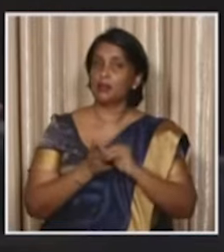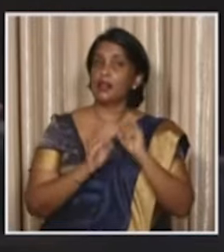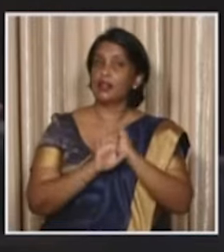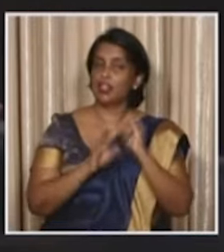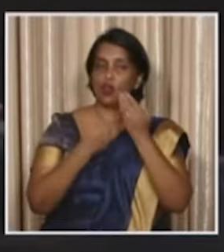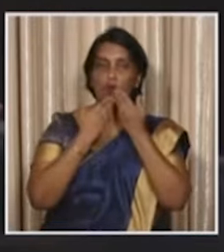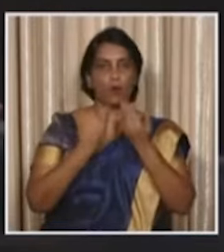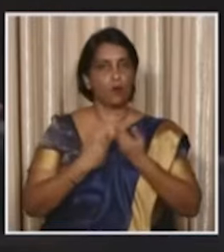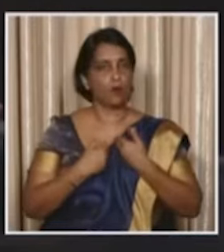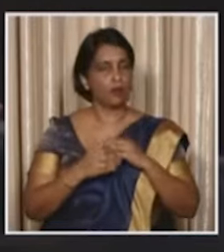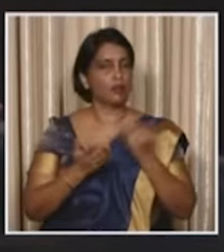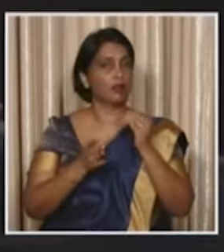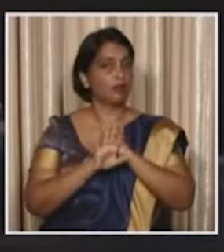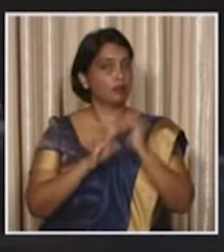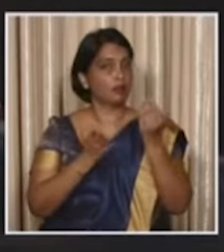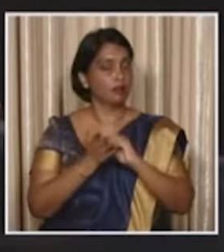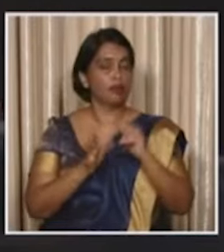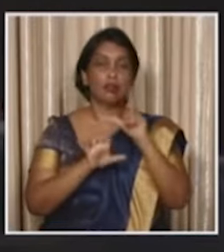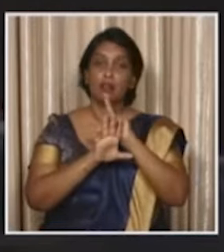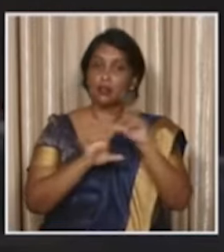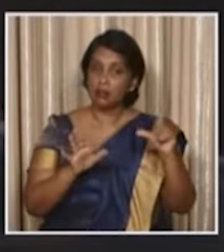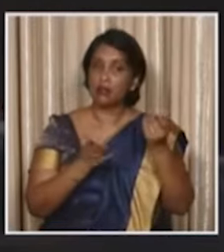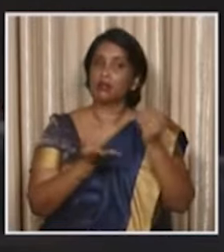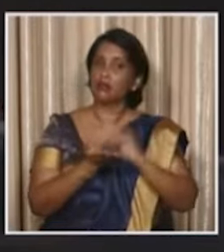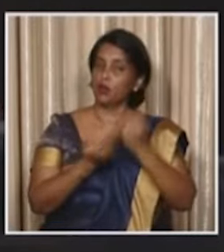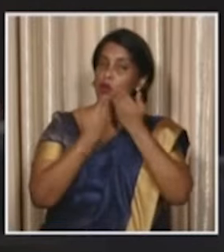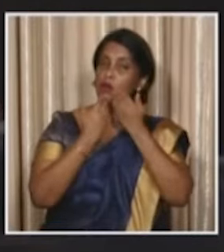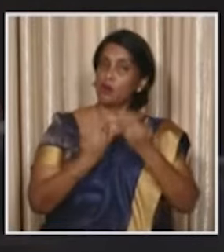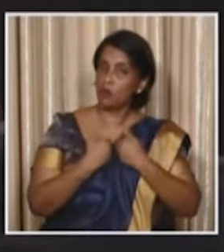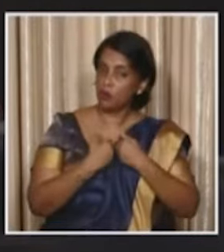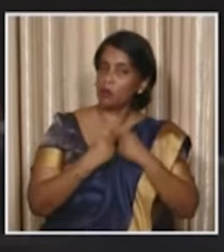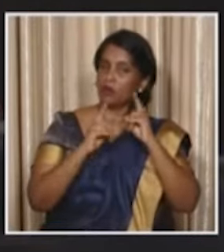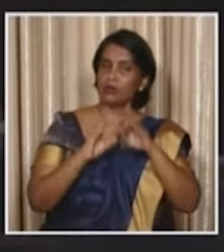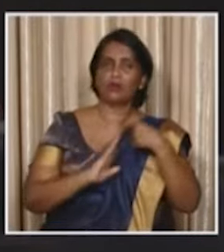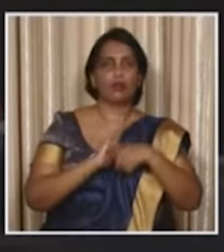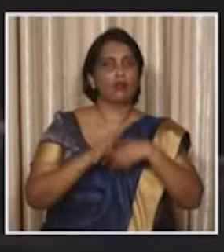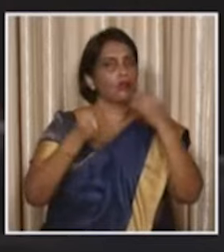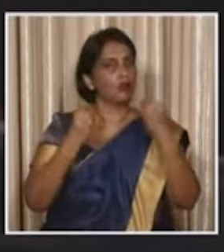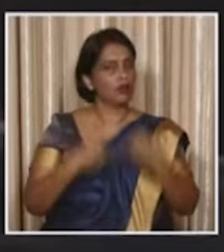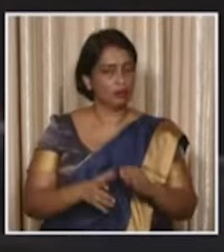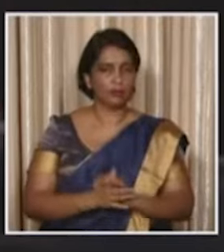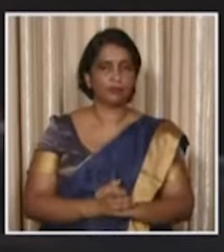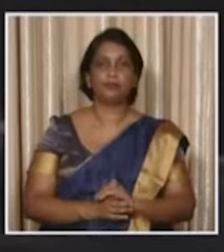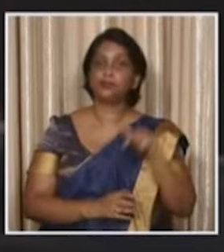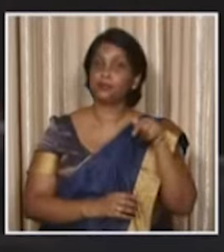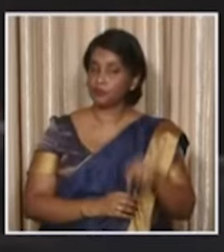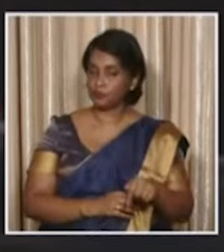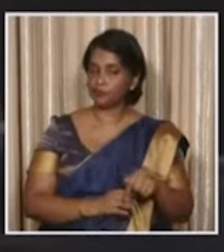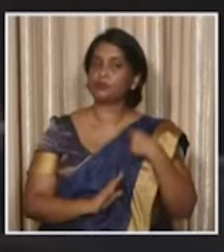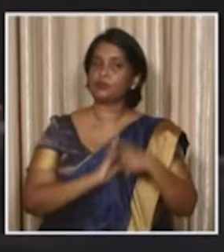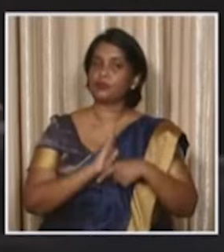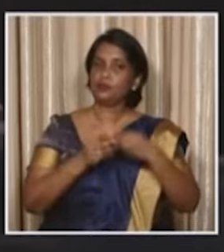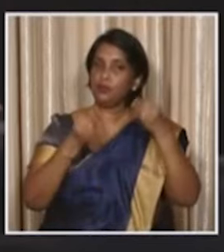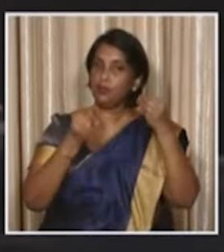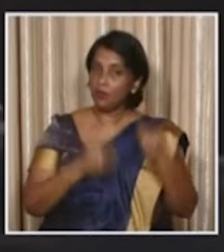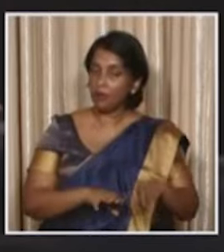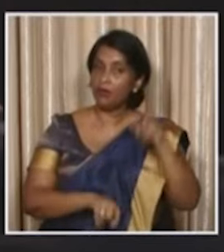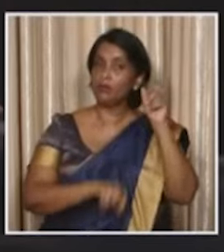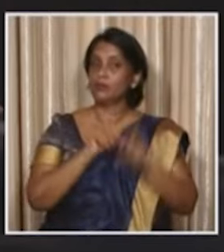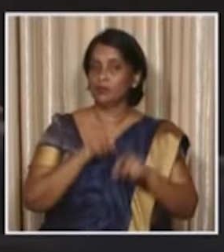ගත්තා. ඒ 16 වතාවේ 17 වෙනි වතාවත් උපදෙස් අරගෙන ඒත් බංකොලොත් වෙලා තියෙනවා. ඉතින් අද මේ රට බංකොලොත් කරපු